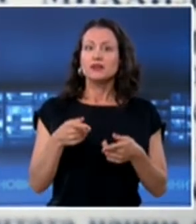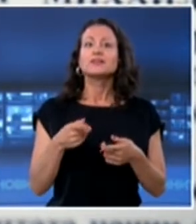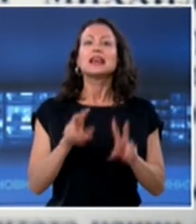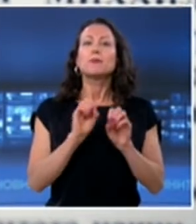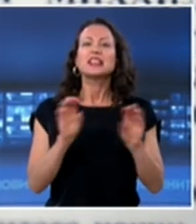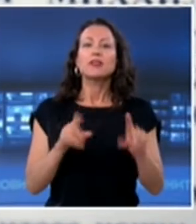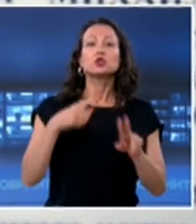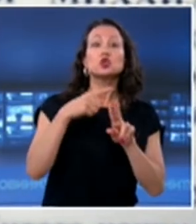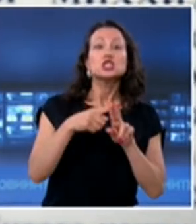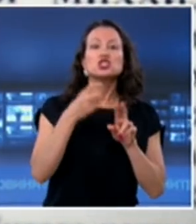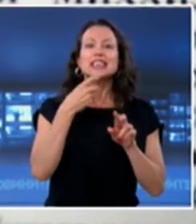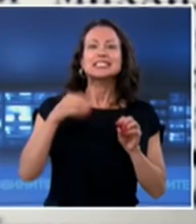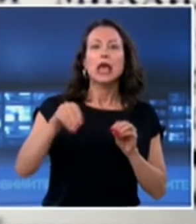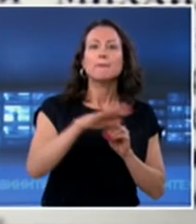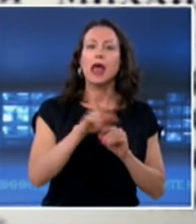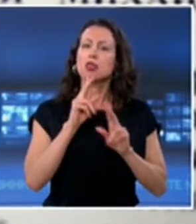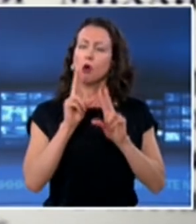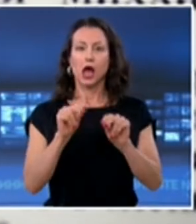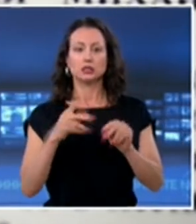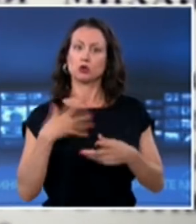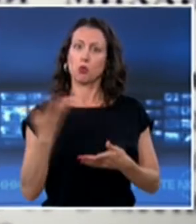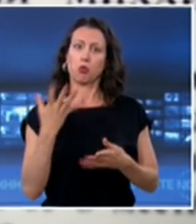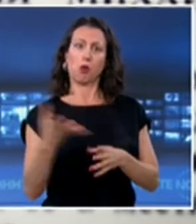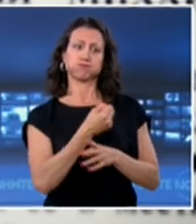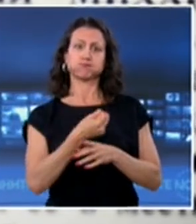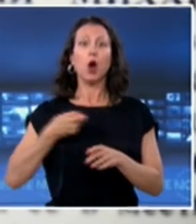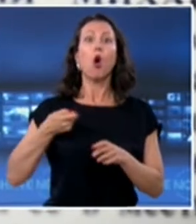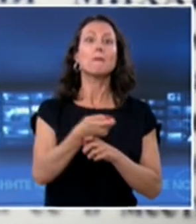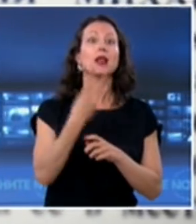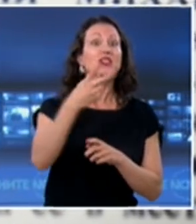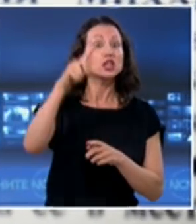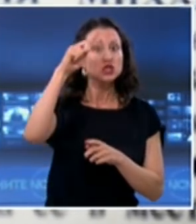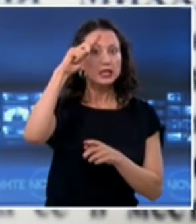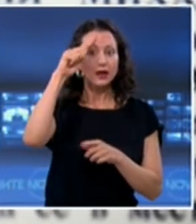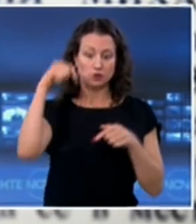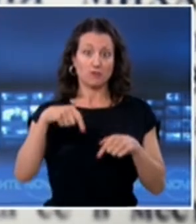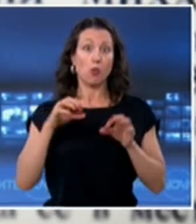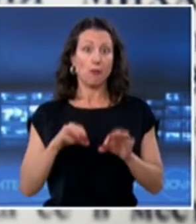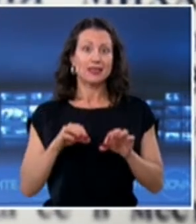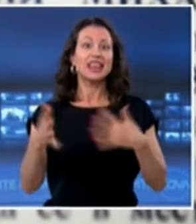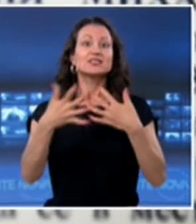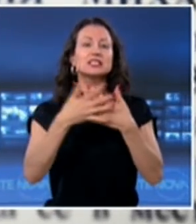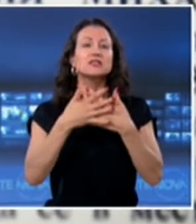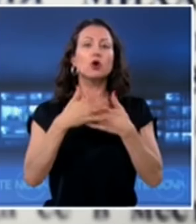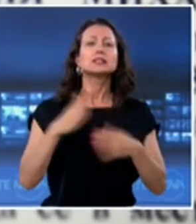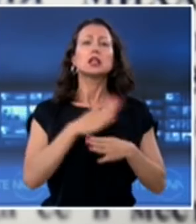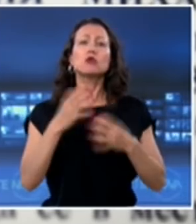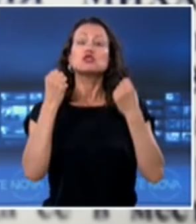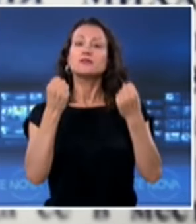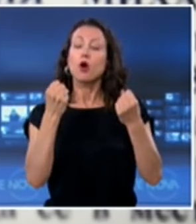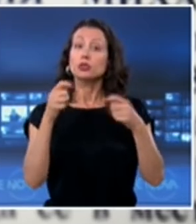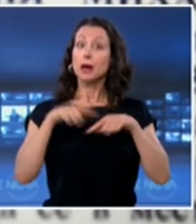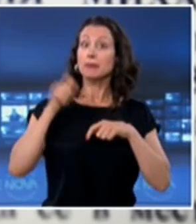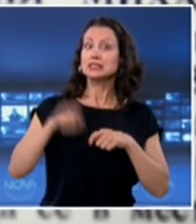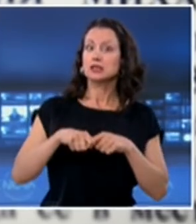жени. Това се случило преди престъплението от 2009, за което излежава до животна присъда. Върховната касационна прокуратура ще